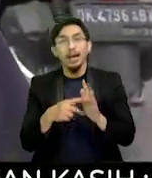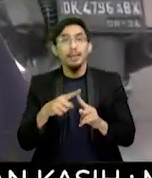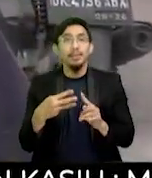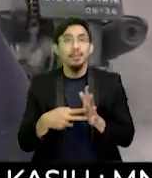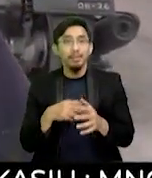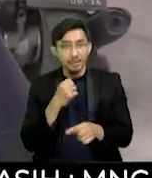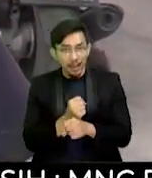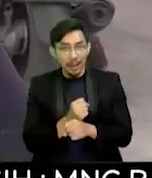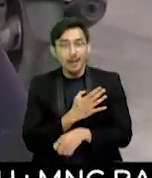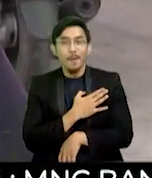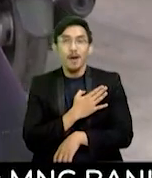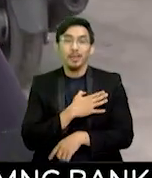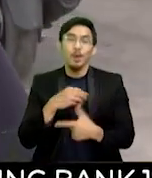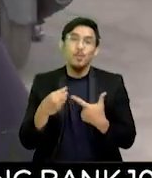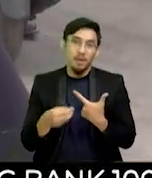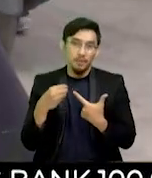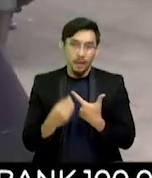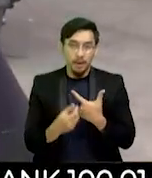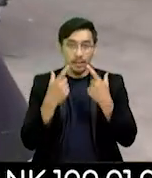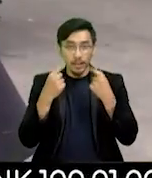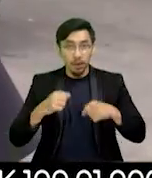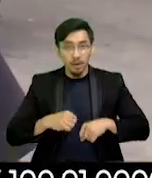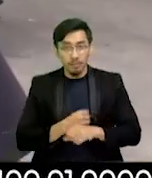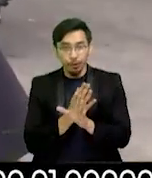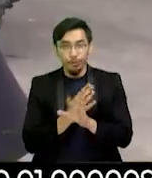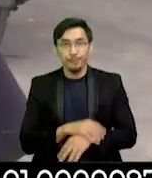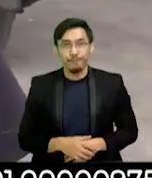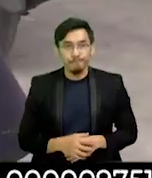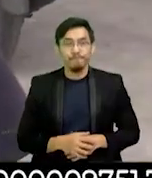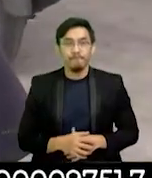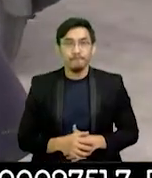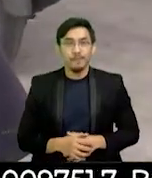Lumajang, Jawa Timur. Dari Lumajang, Jawa Timur, Oki Arisandi dan Freddy Iswanto, iNews, melaporkan.